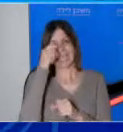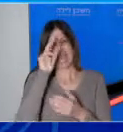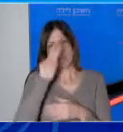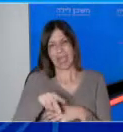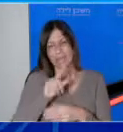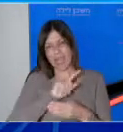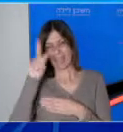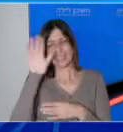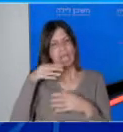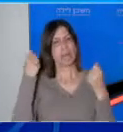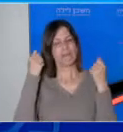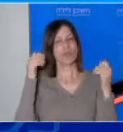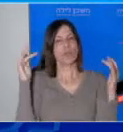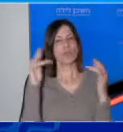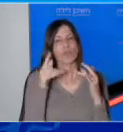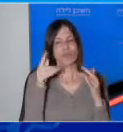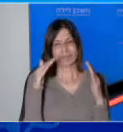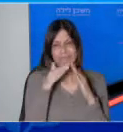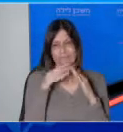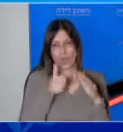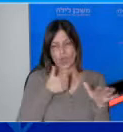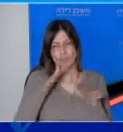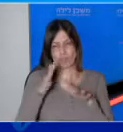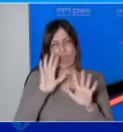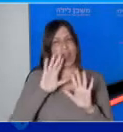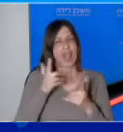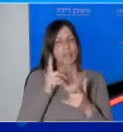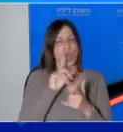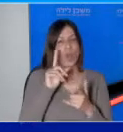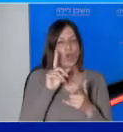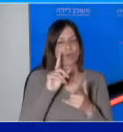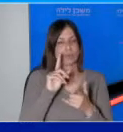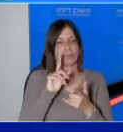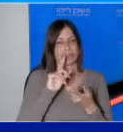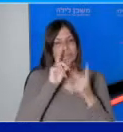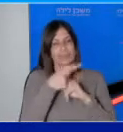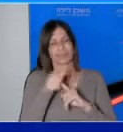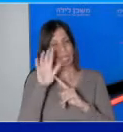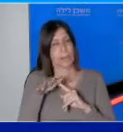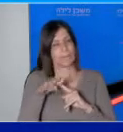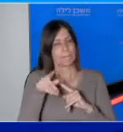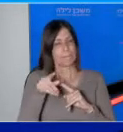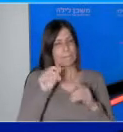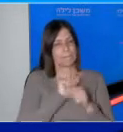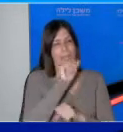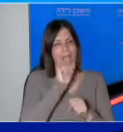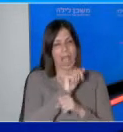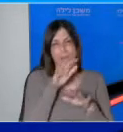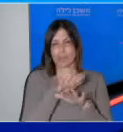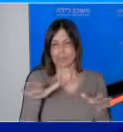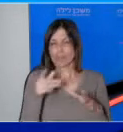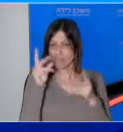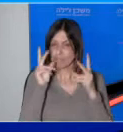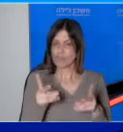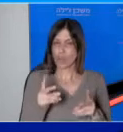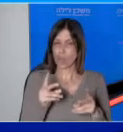גם כמובן ההפגנות מול בלפור. למה זה לא מתרגם באמת גם למחאה בשטח? הרי לכאורה זו פלטפורמה מצוינת גם להביע מחאה